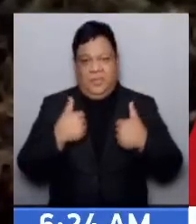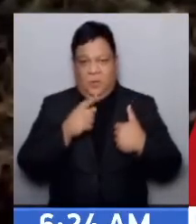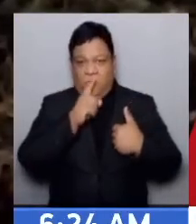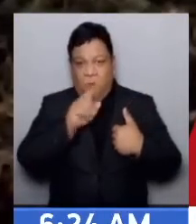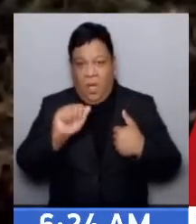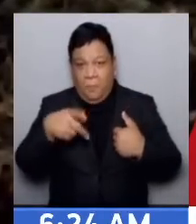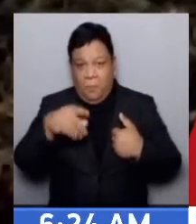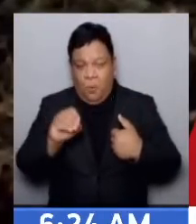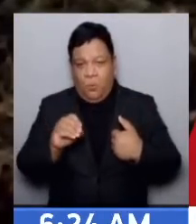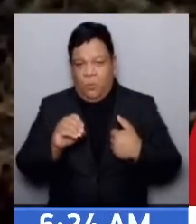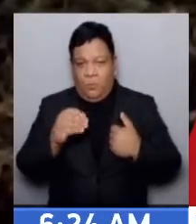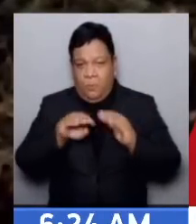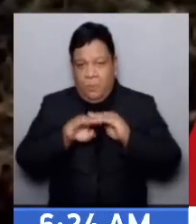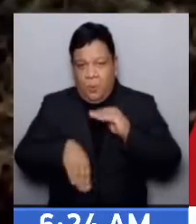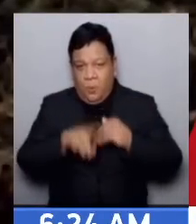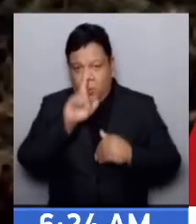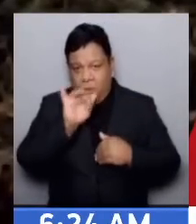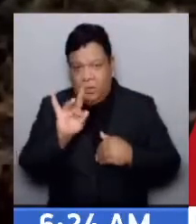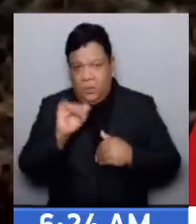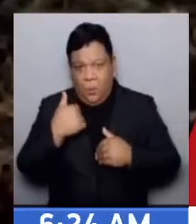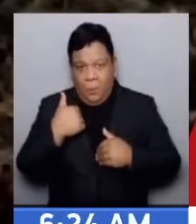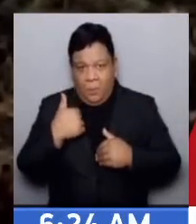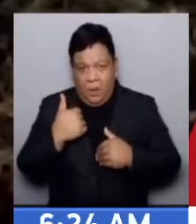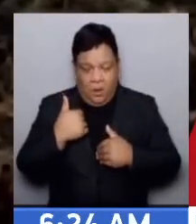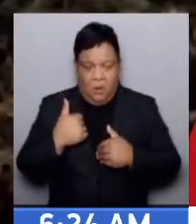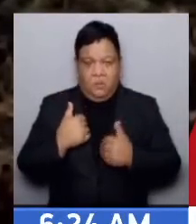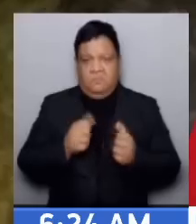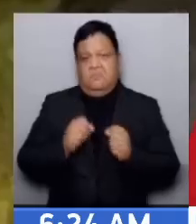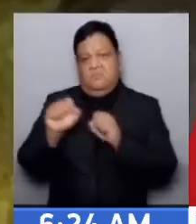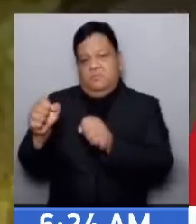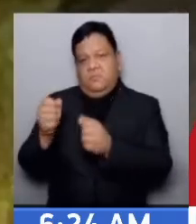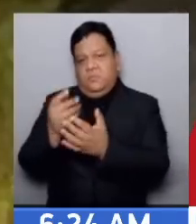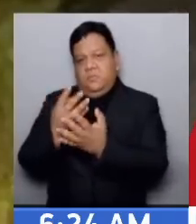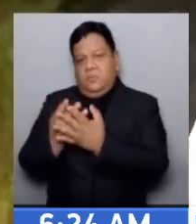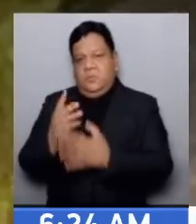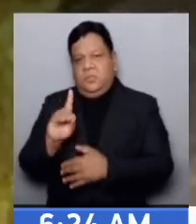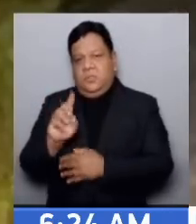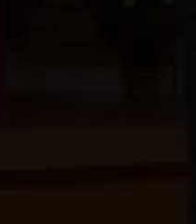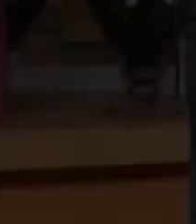namang magbigay ng pahayag ang mga kaanak nila.